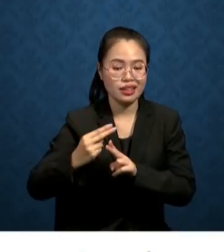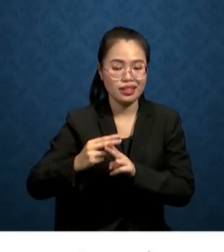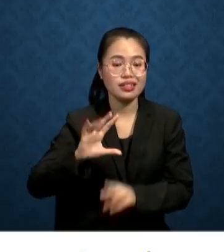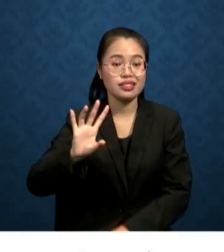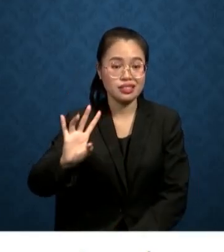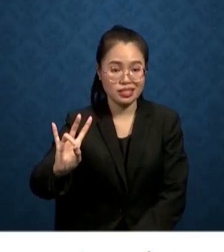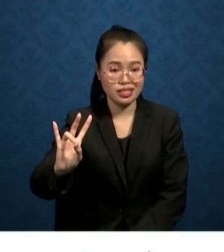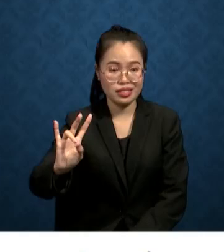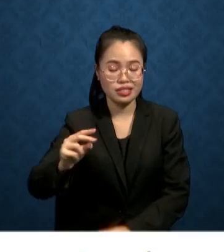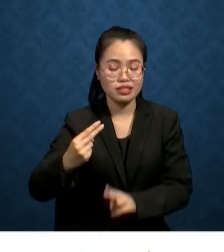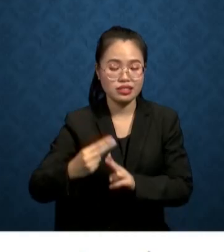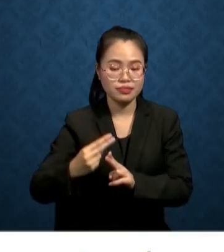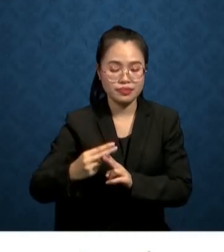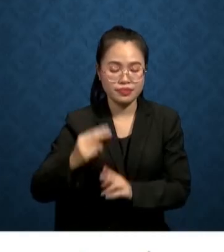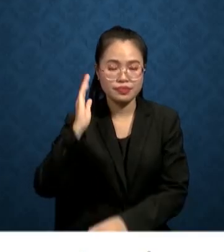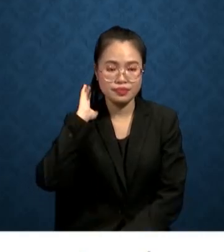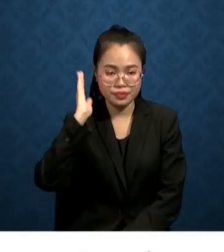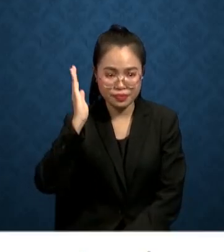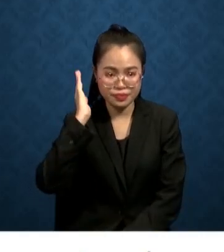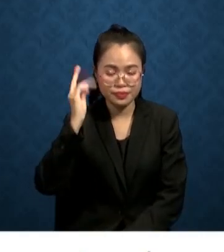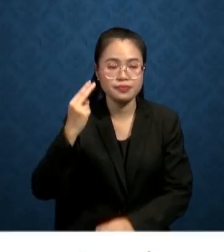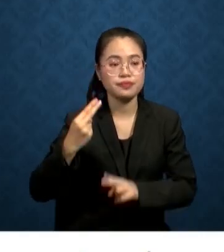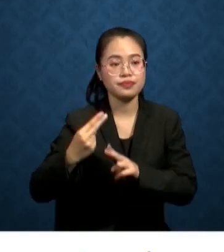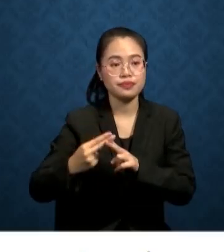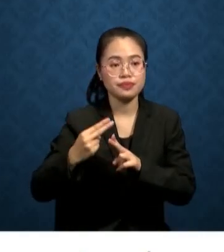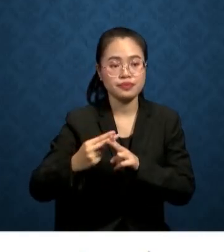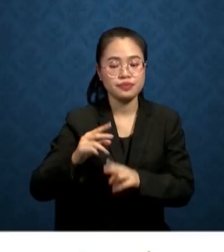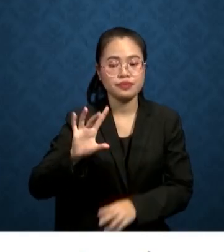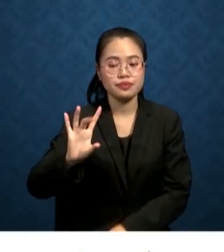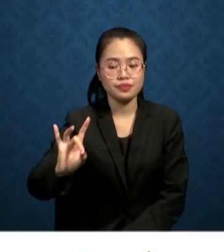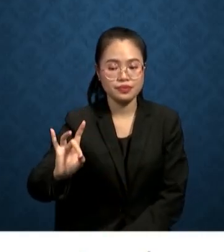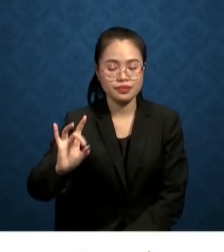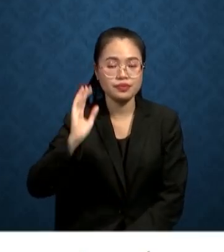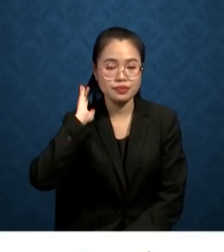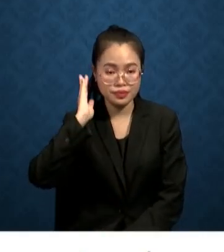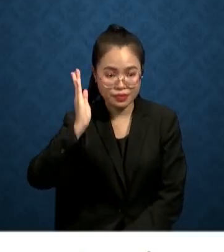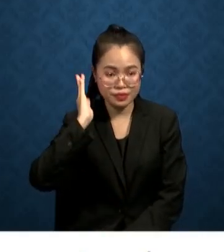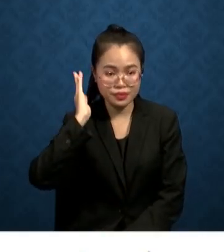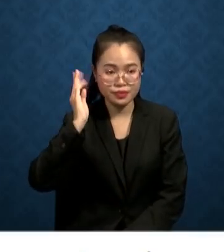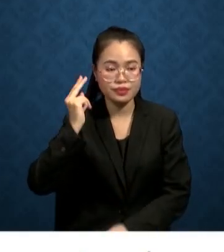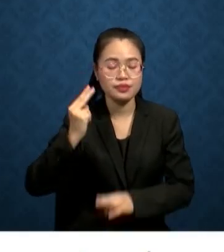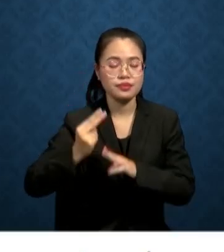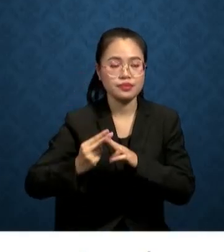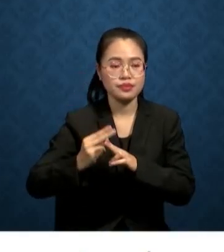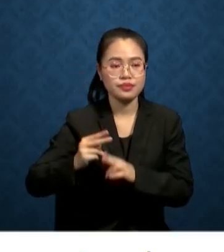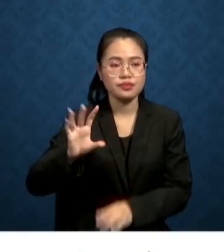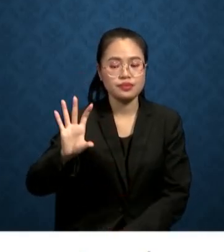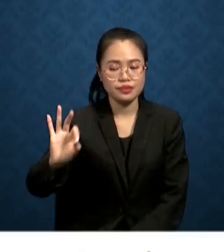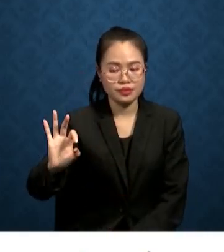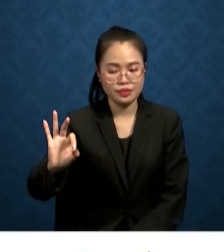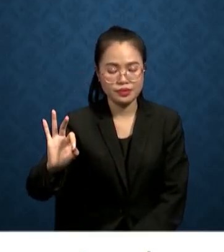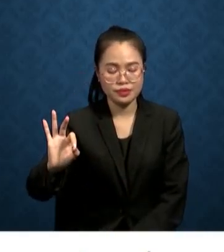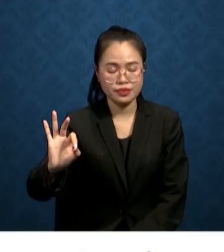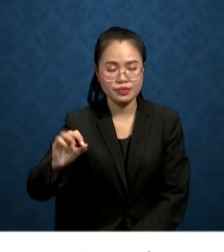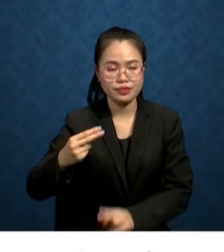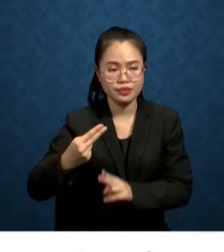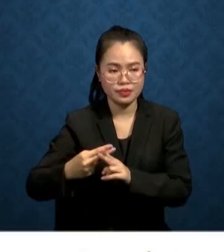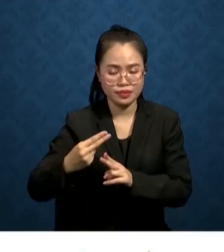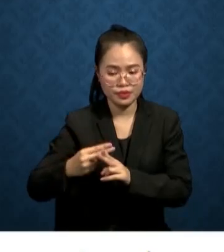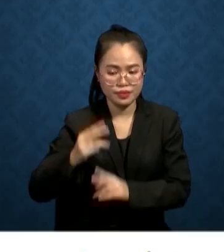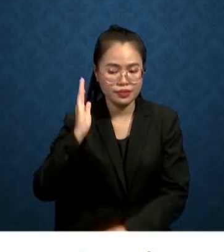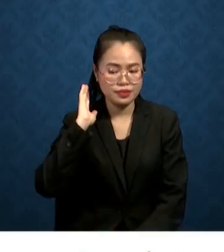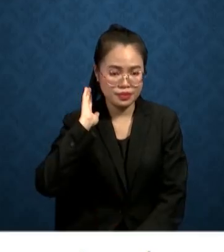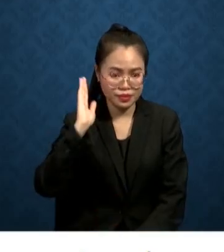วิรัตรักพัน 8นายวิวัฒน์ไกพิสุทกุล 9นายวุฒิชาติ